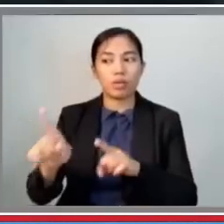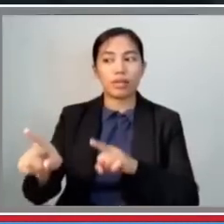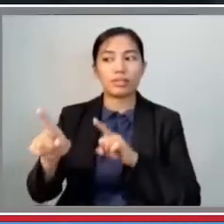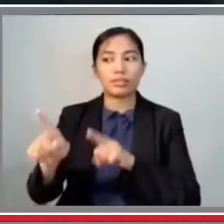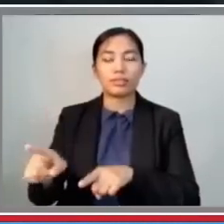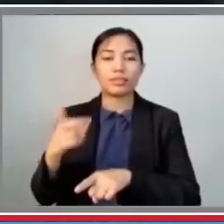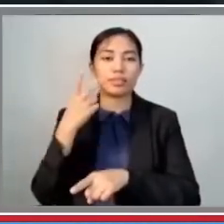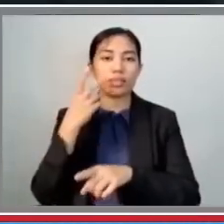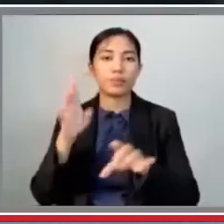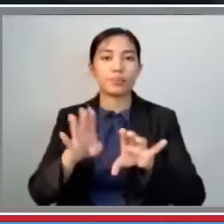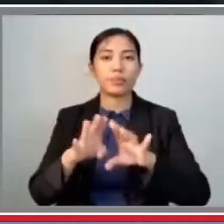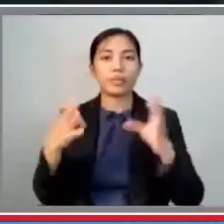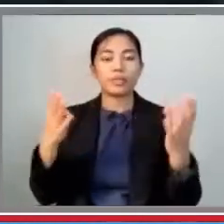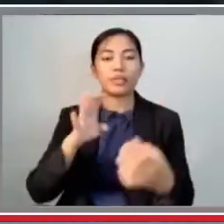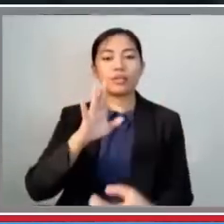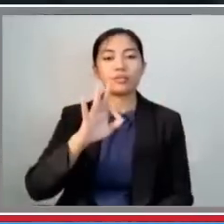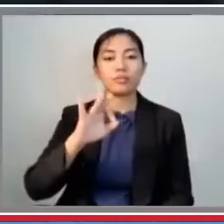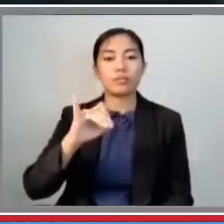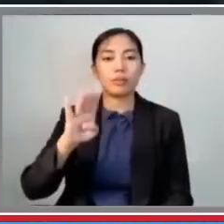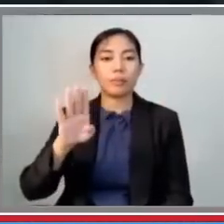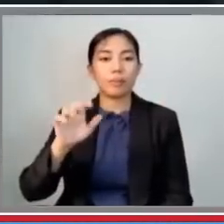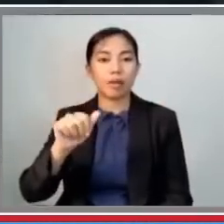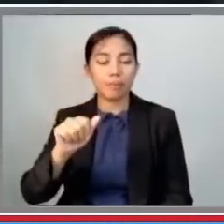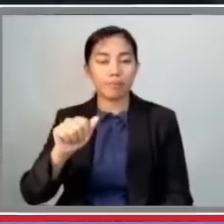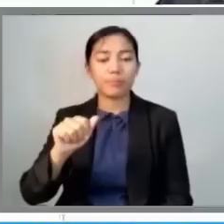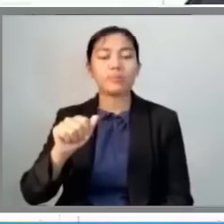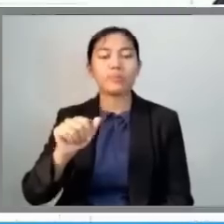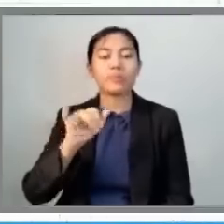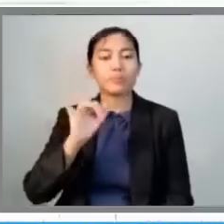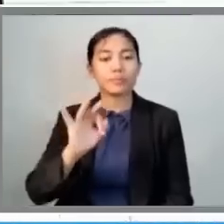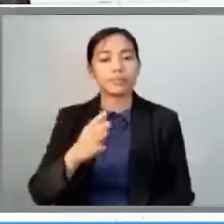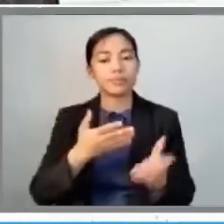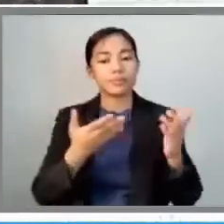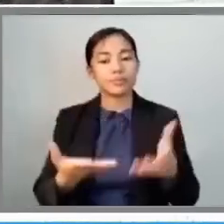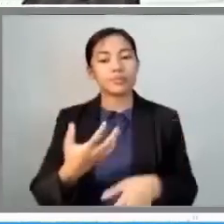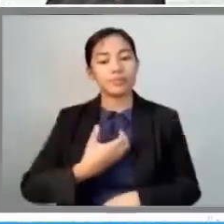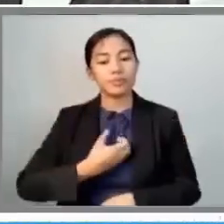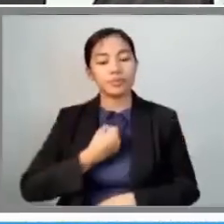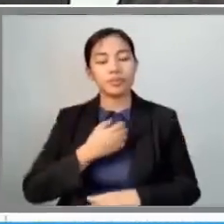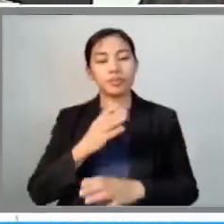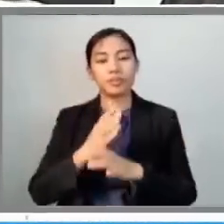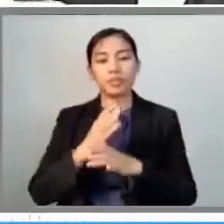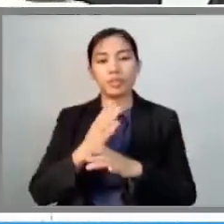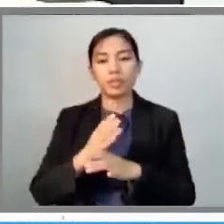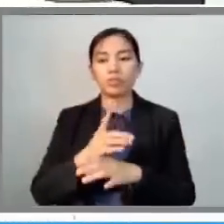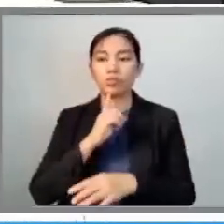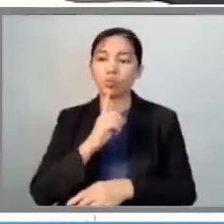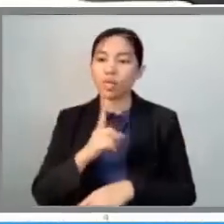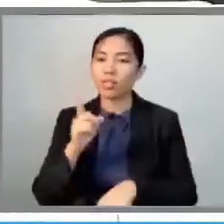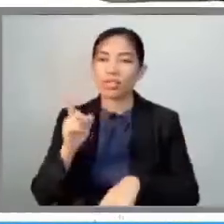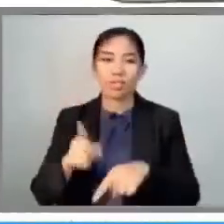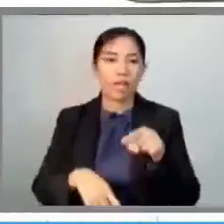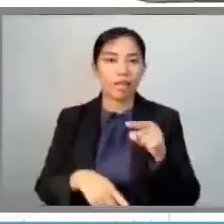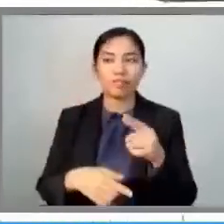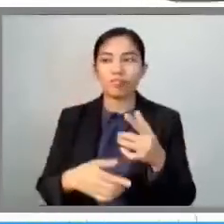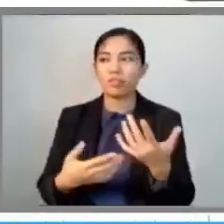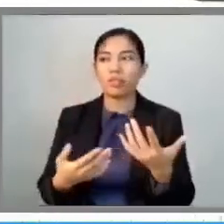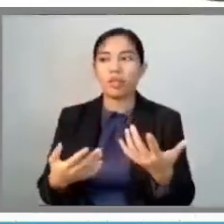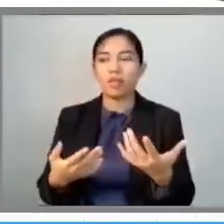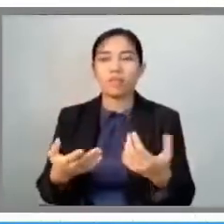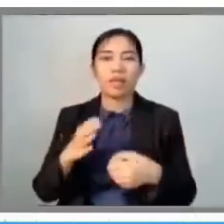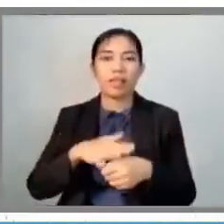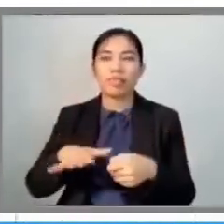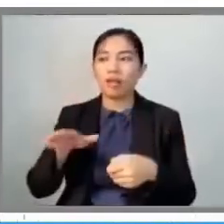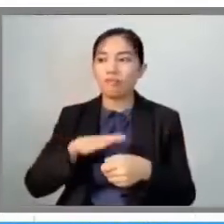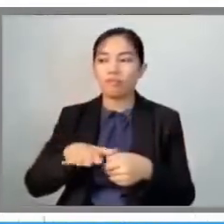manonood ngayong opening eh kung magdadala lahat ng sasakyan Eh talagang hindi po magkakasya yung mga available parking dito sa loob ng siudad